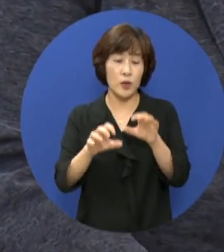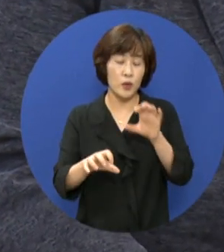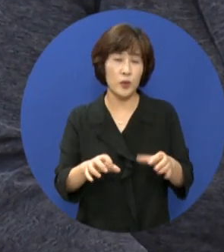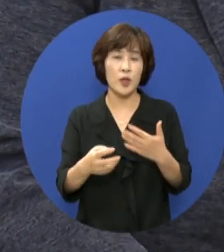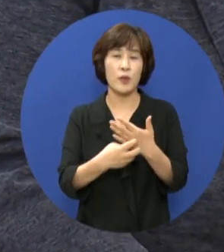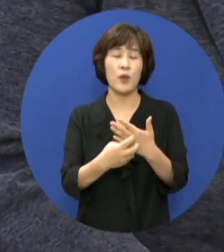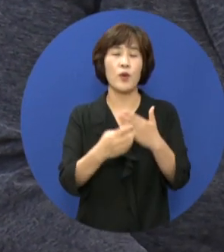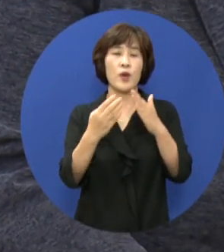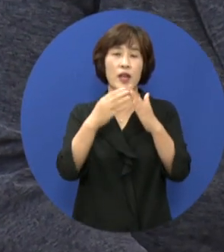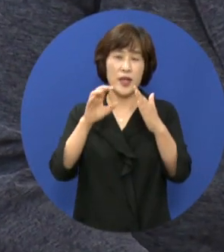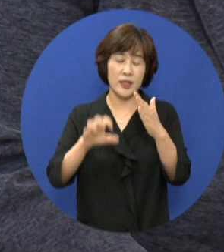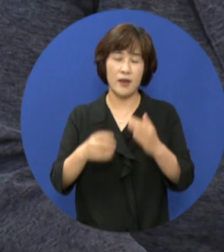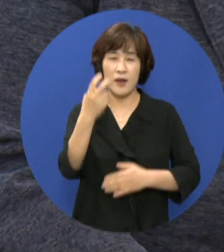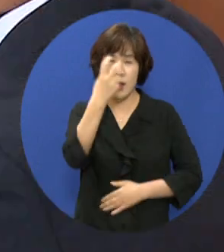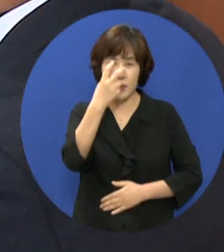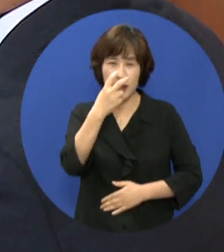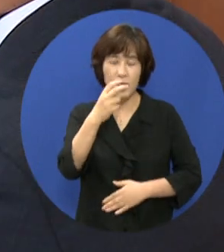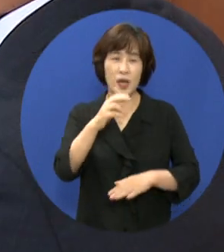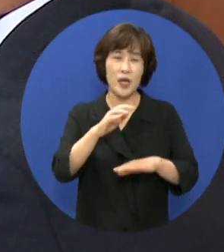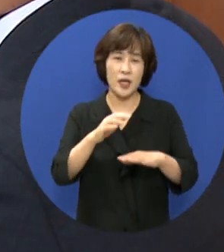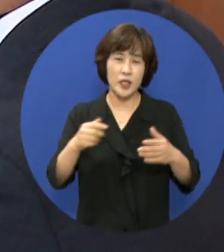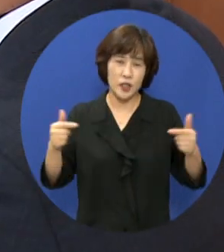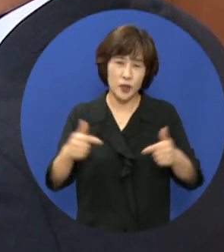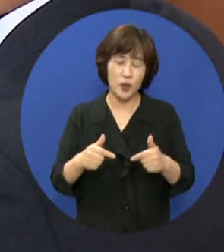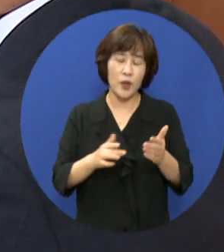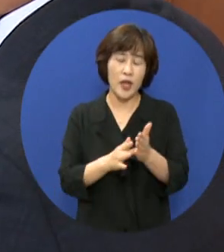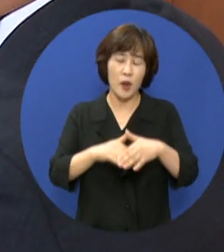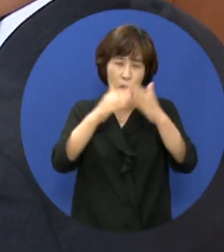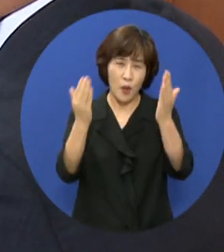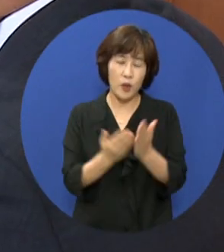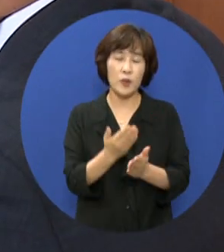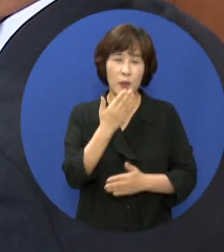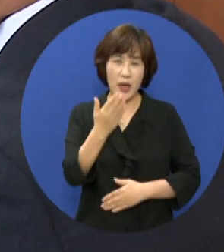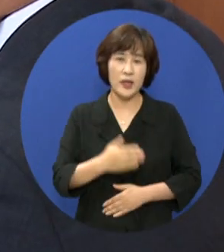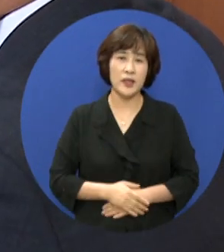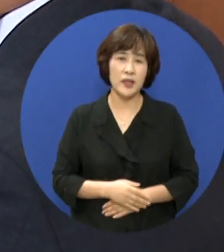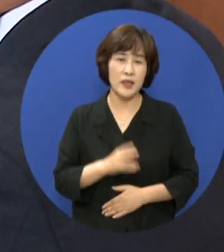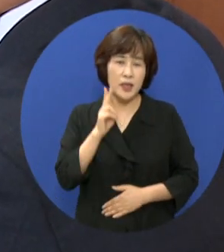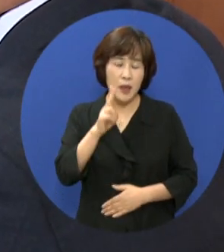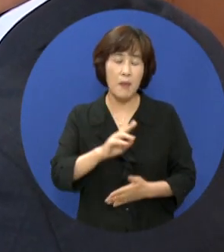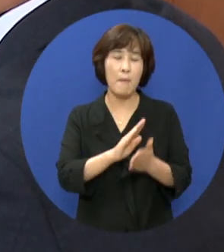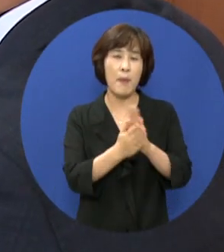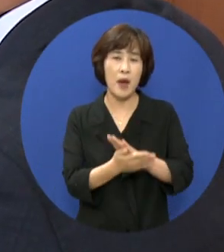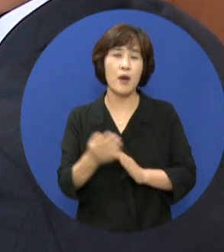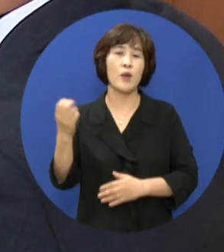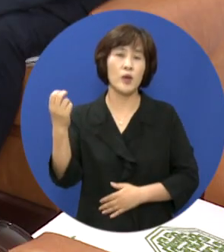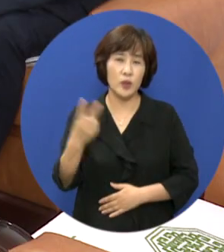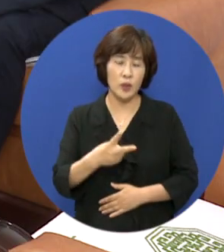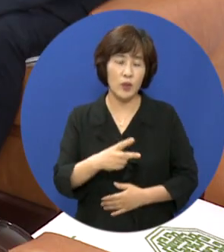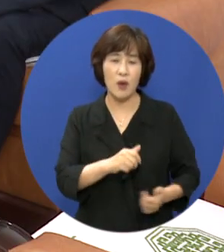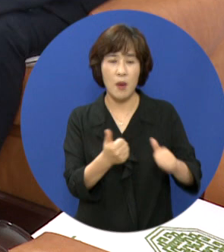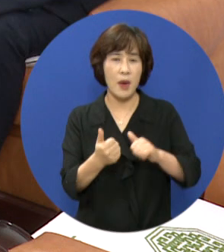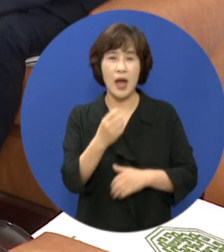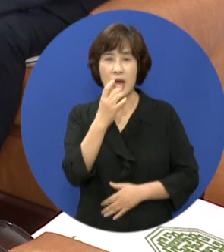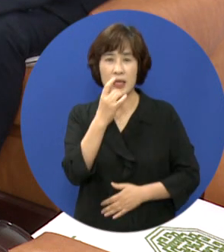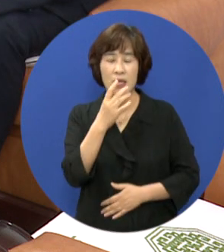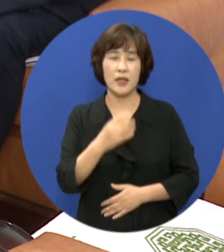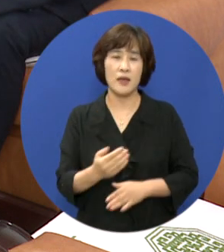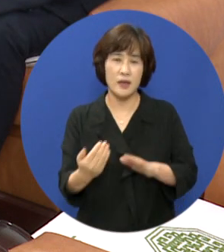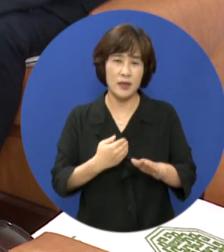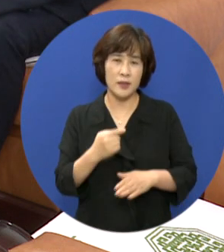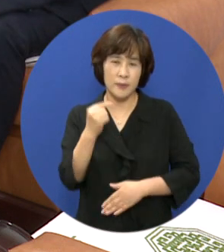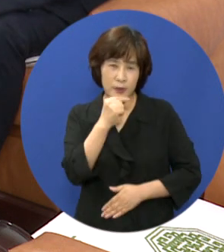의료기관에서 검사와 치료 처방을 받을 수 있도록 지원하고 중증으로 병이 악화 하거나 사망하는 일이 없도록